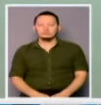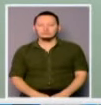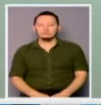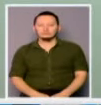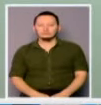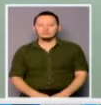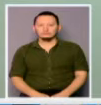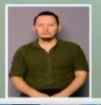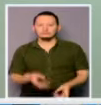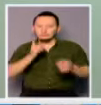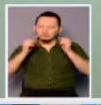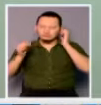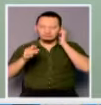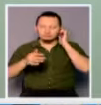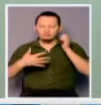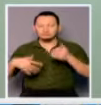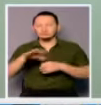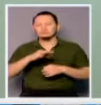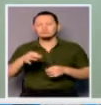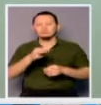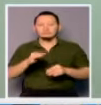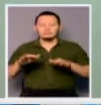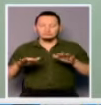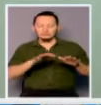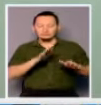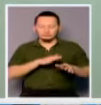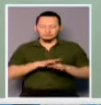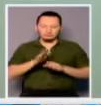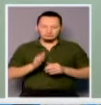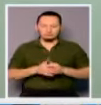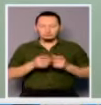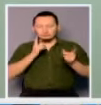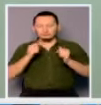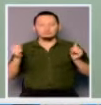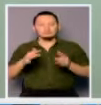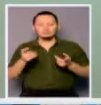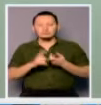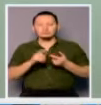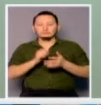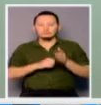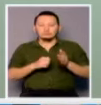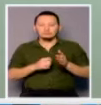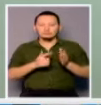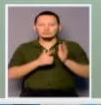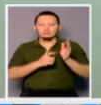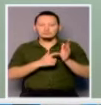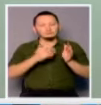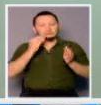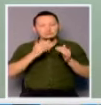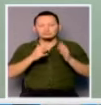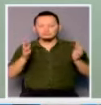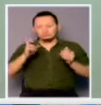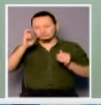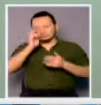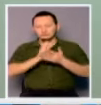облыстарында өткізілетін болады. Негізі семинар барысында 700-ге жуық